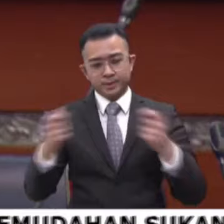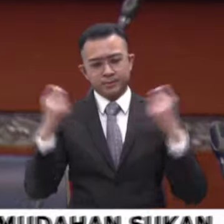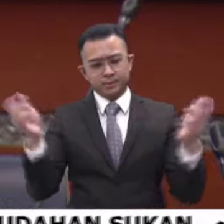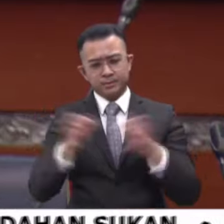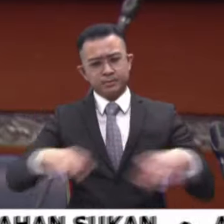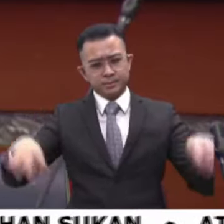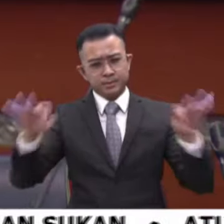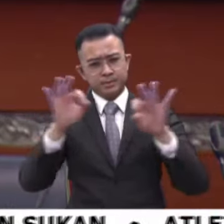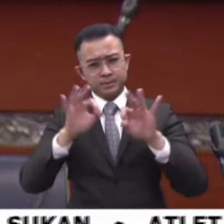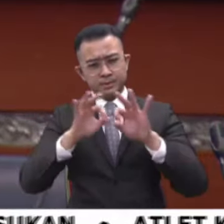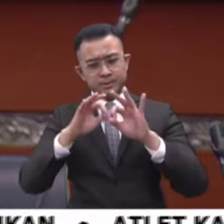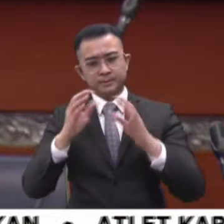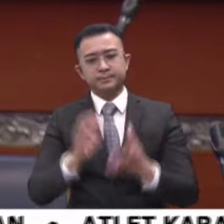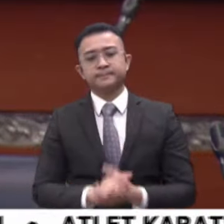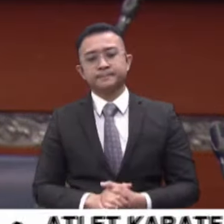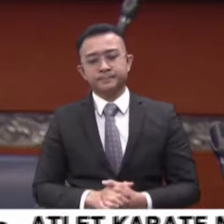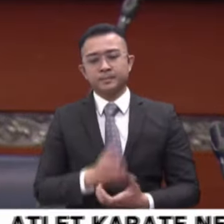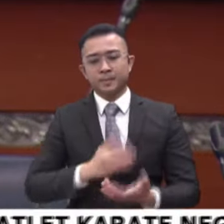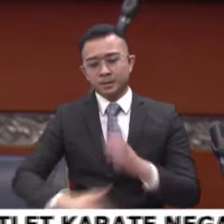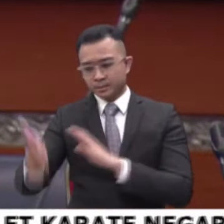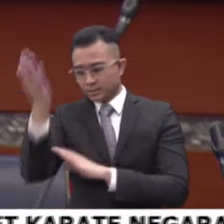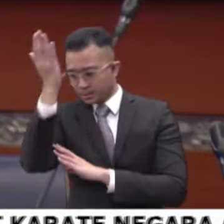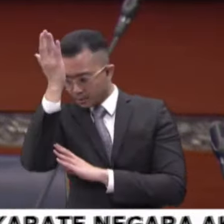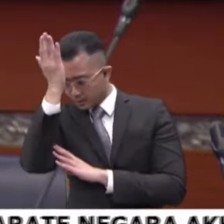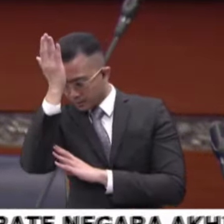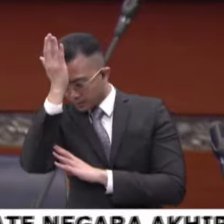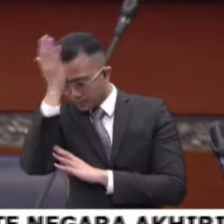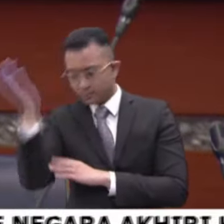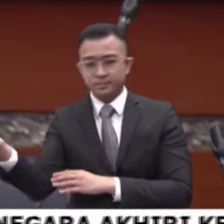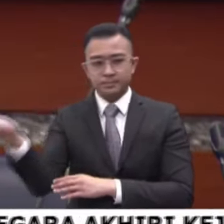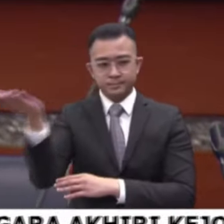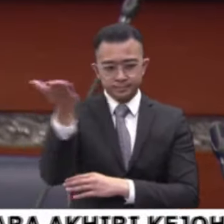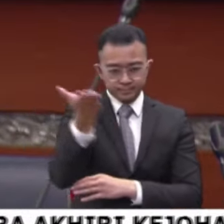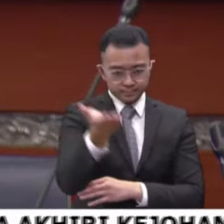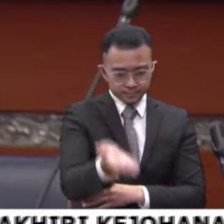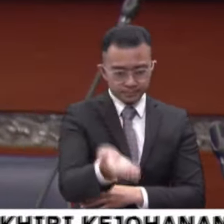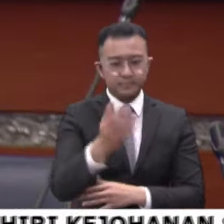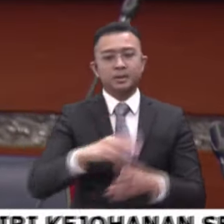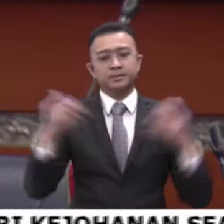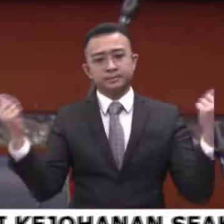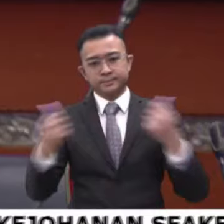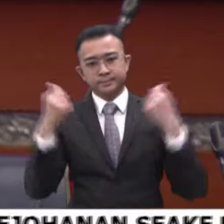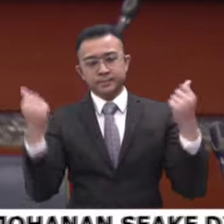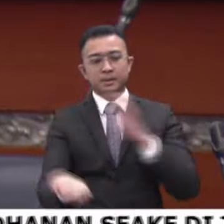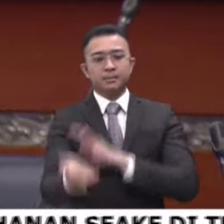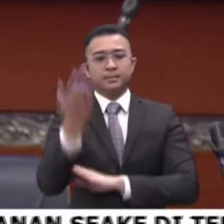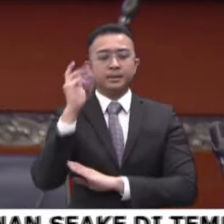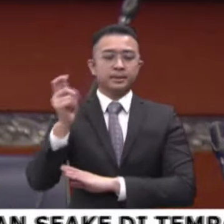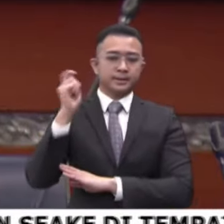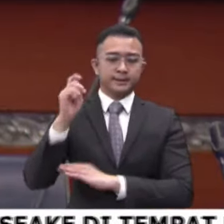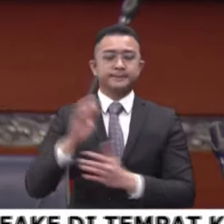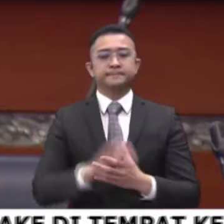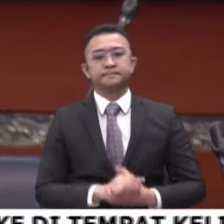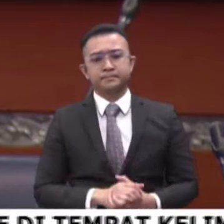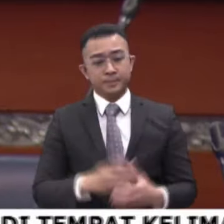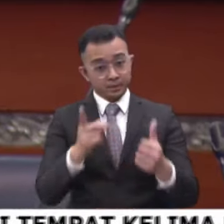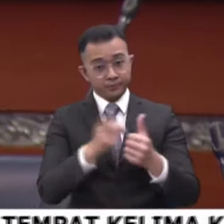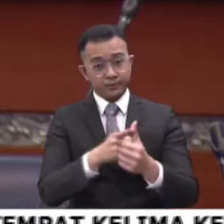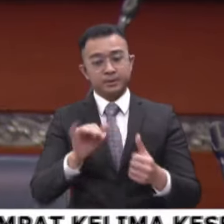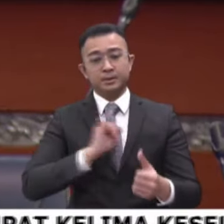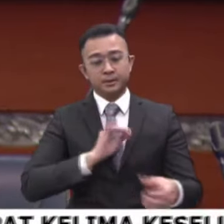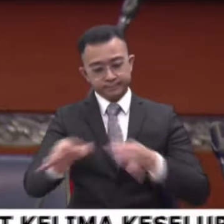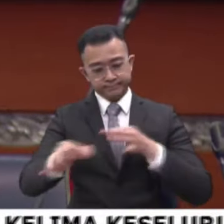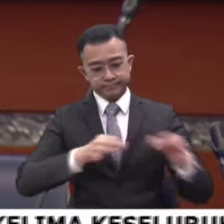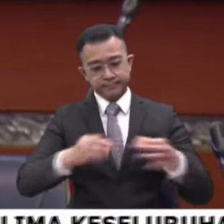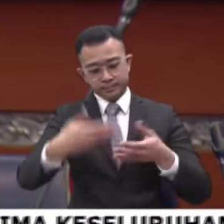bermakna dengan keberangkatan Seri Paduka Baginda Yang di-Pertuan Agong ke sambutan pada pagi tadi. Perkara pertama yang saya